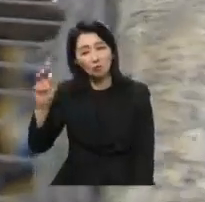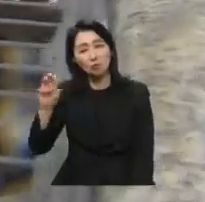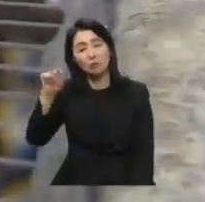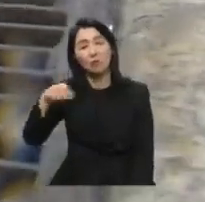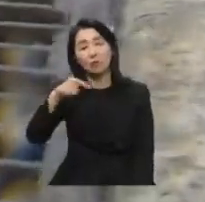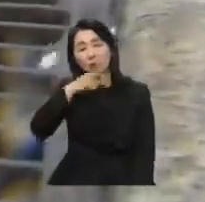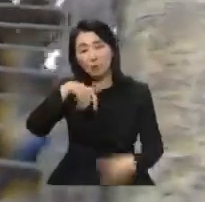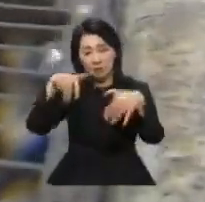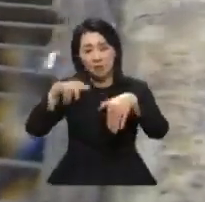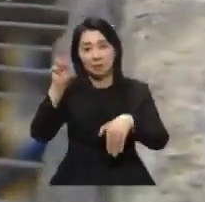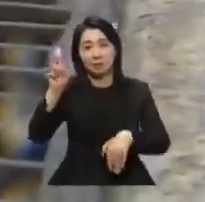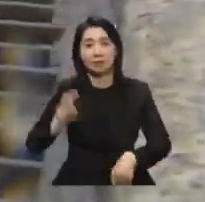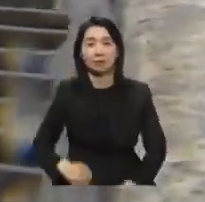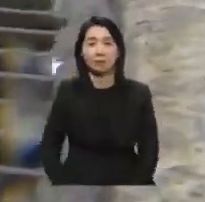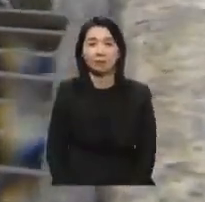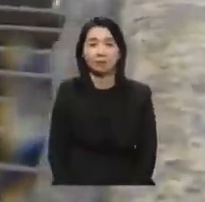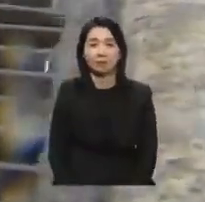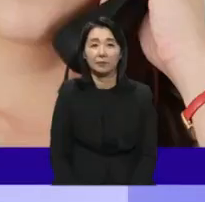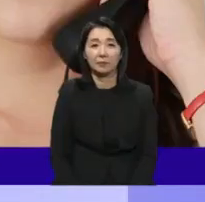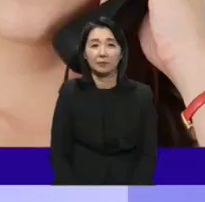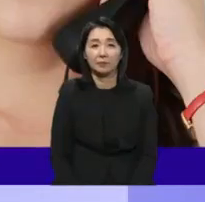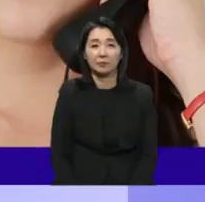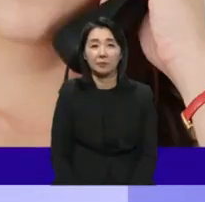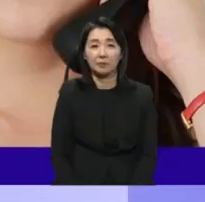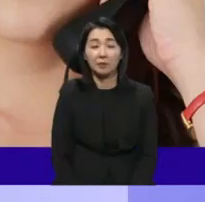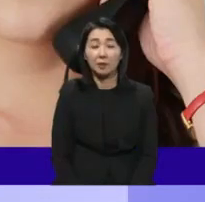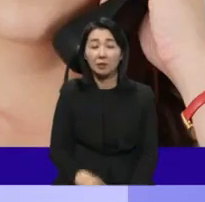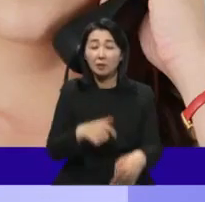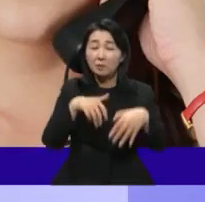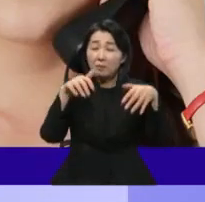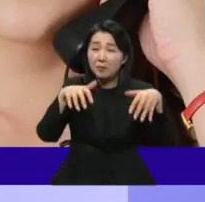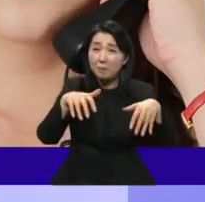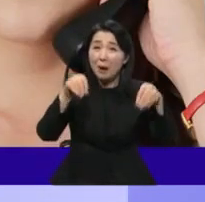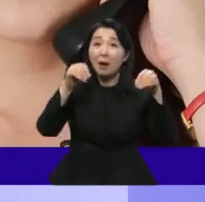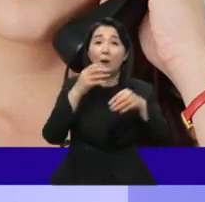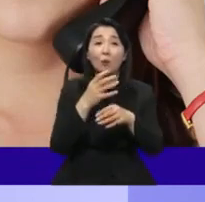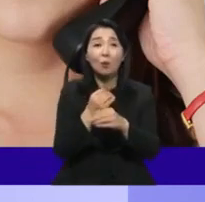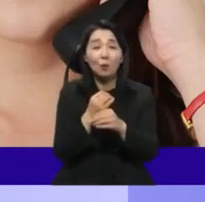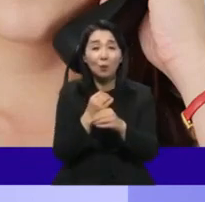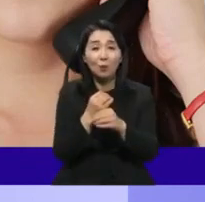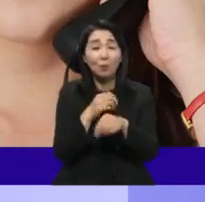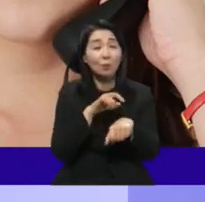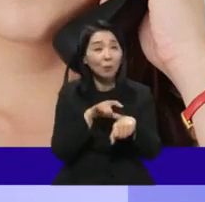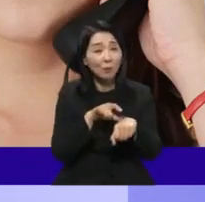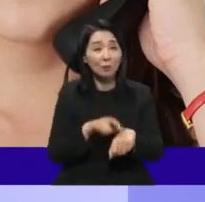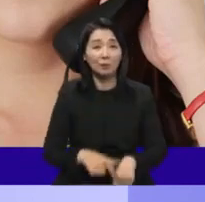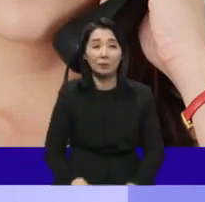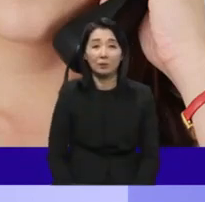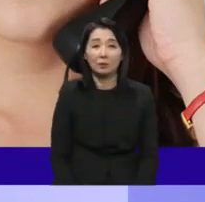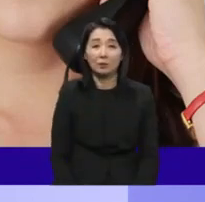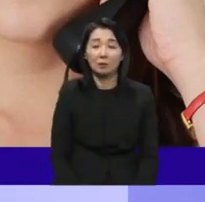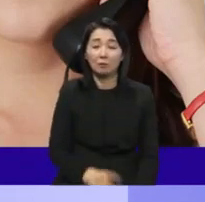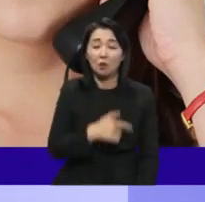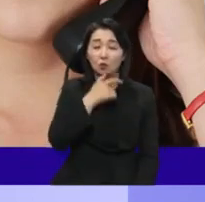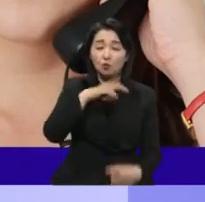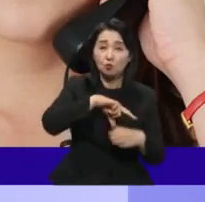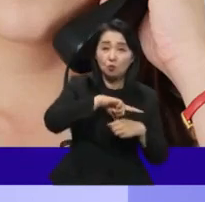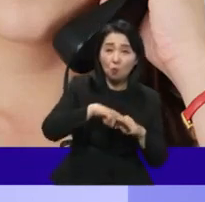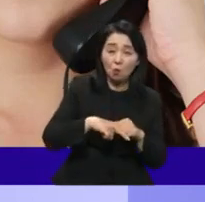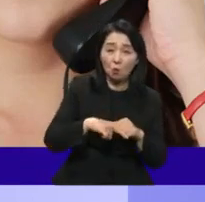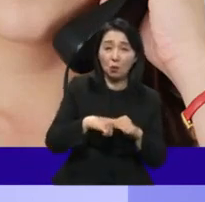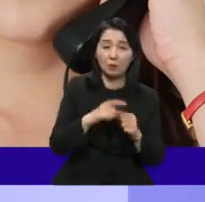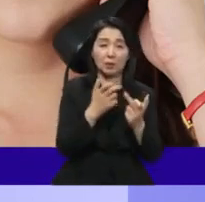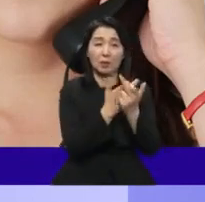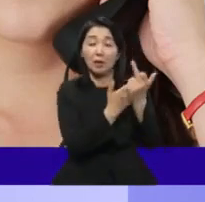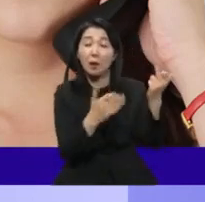있겠습니다 일단 집중호우는 언제 조금 잦아들게 됩니까 그러면네 수도권과 강원